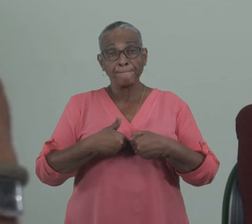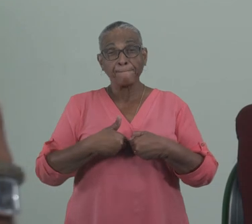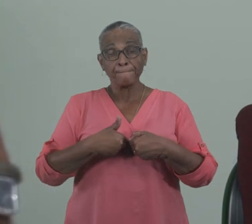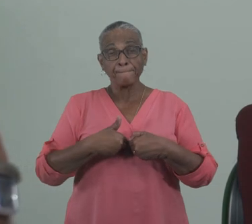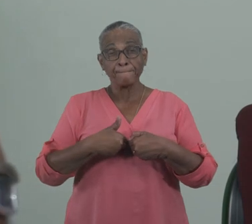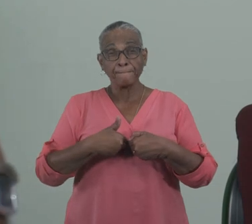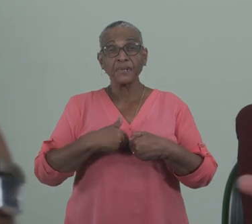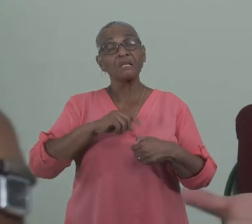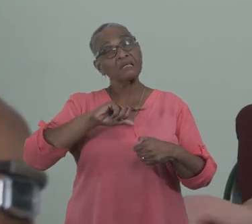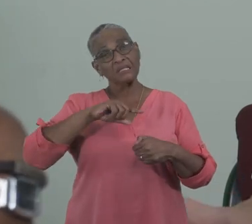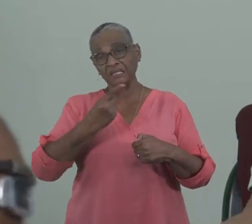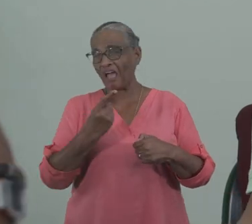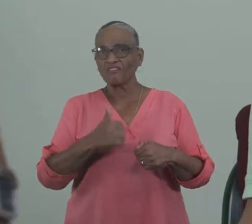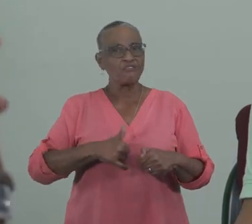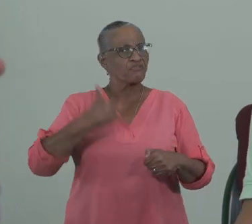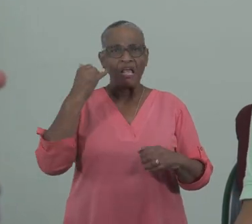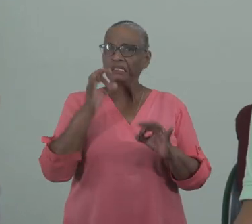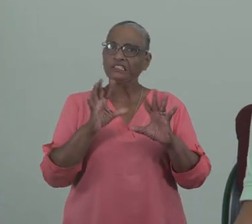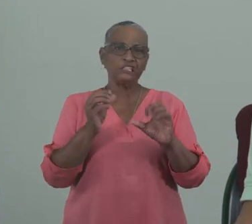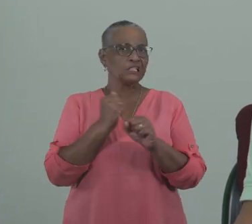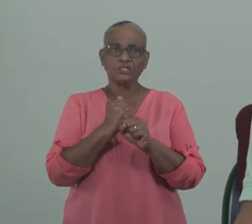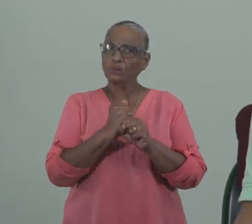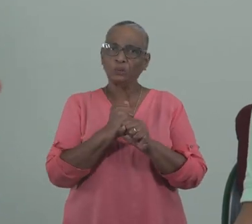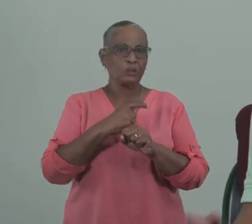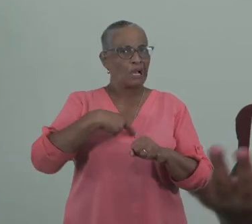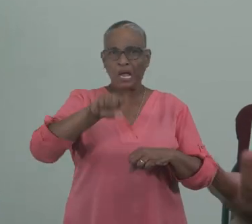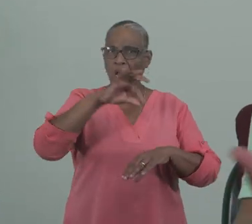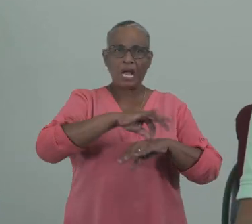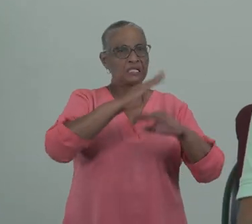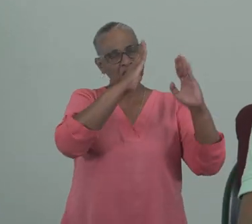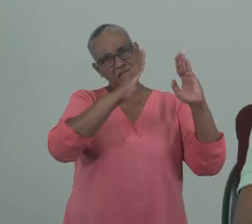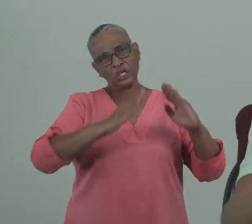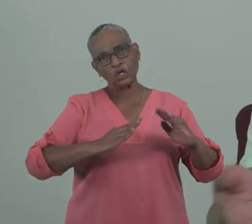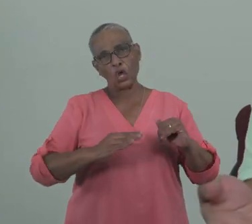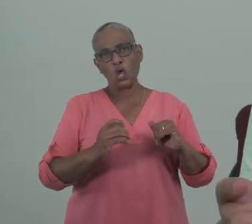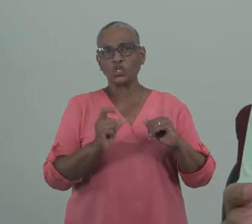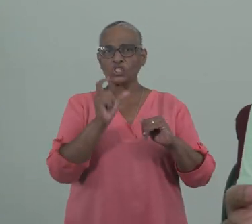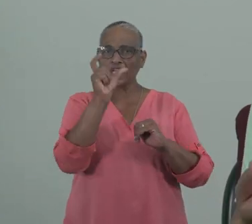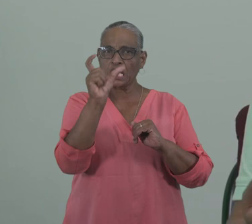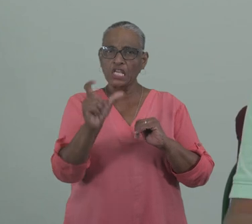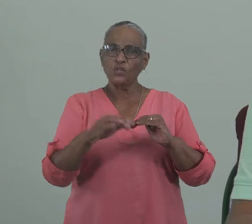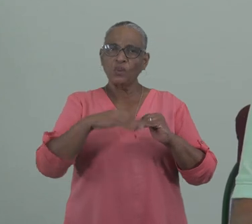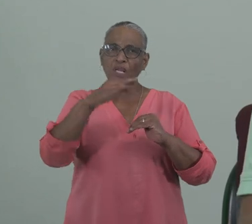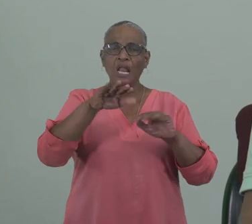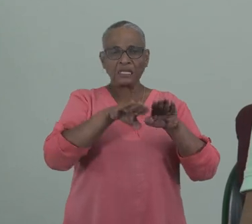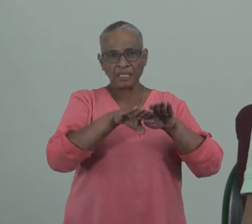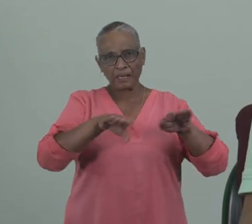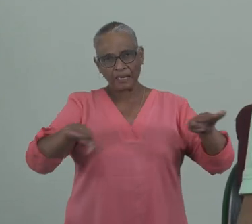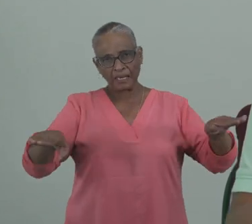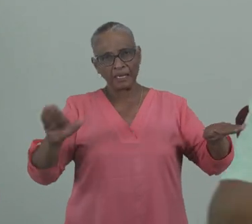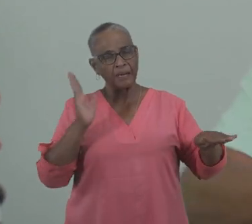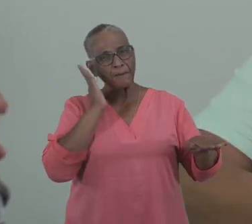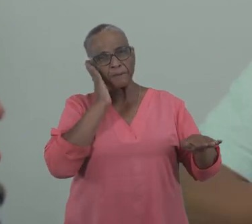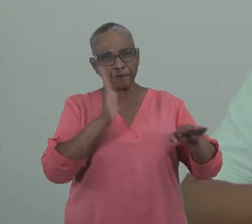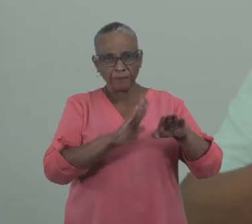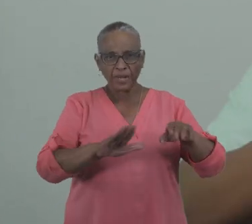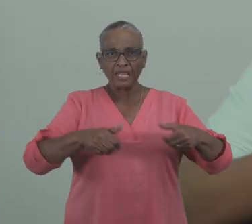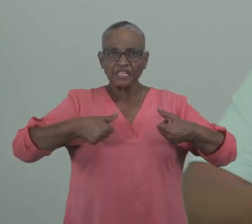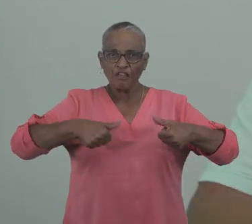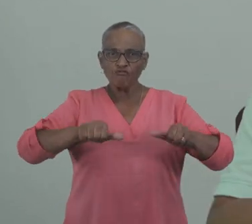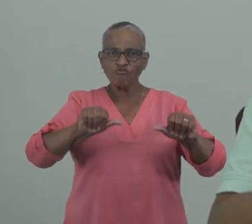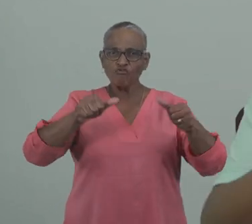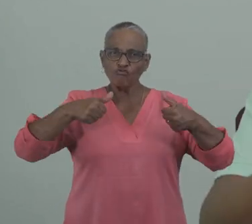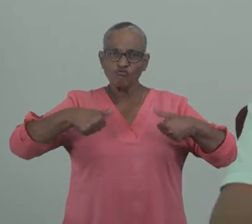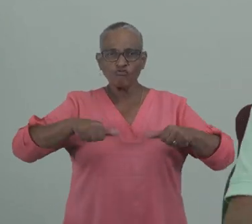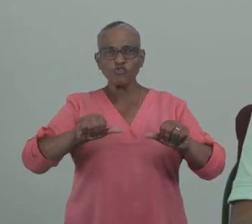Suriname. Eigenlijk in de doofuru. Je door het zo kan, een week later, op het tapuan bedi, we oefenen